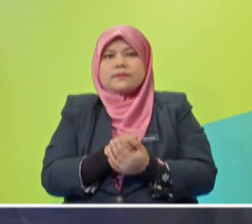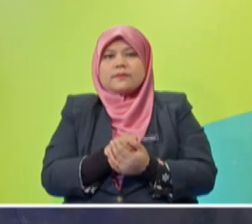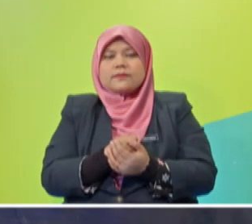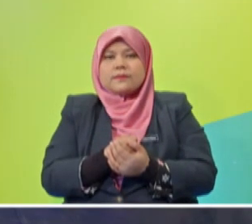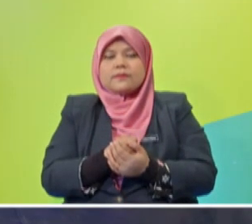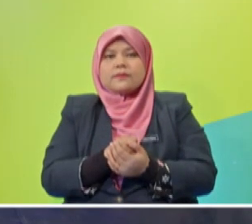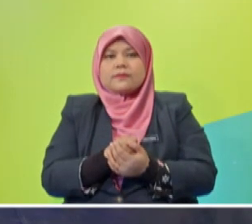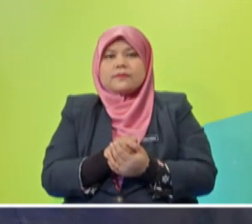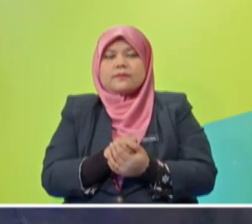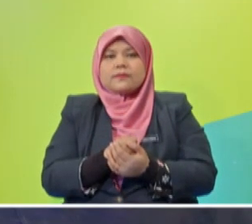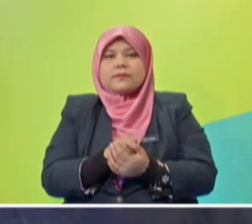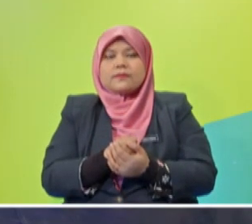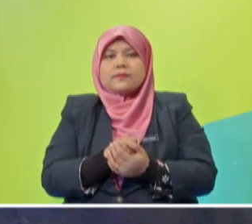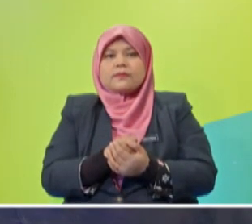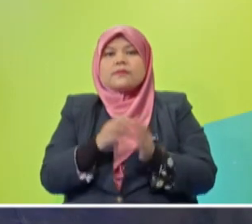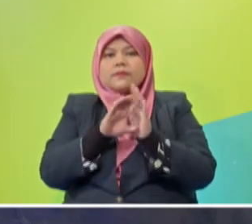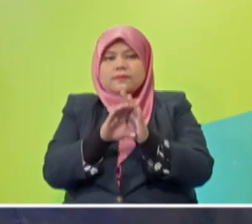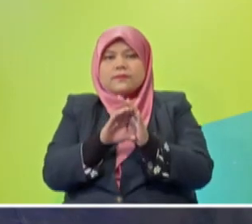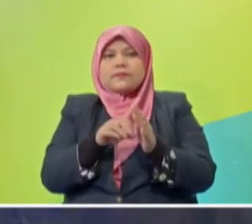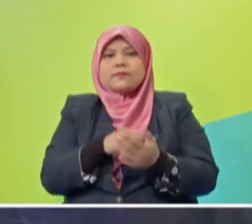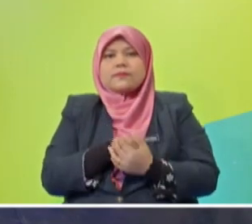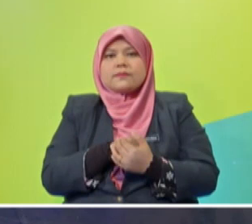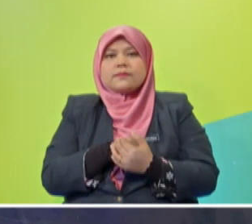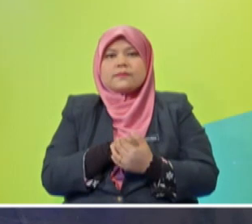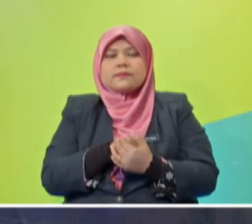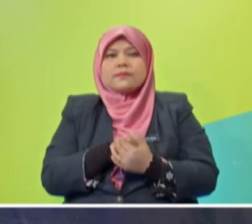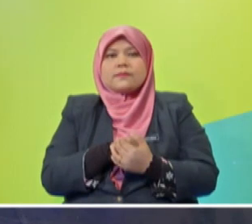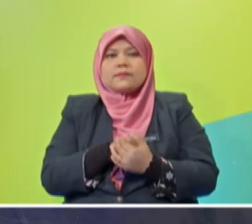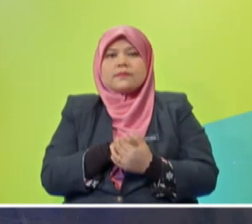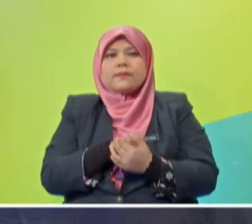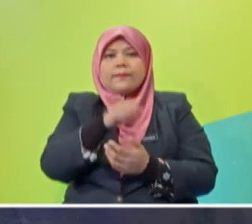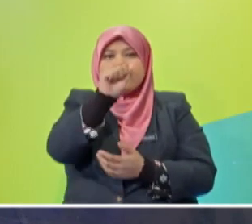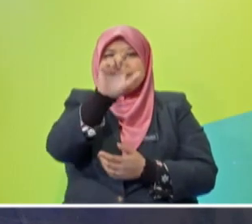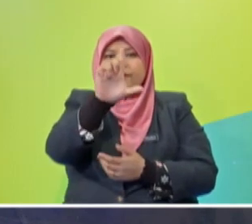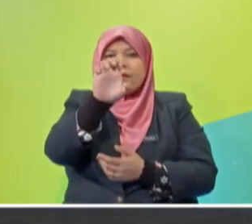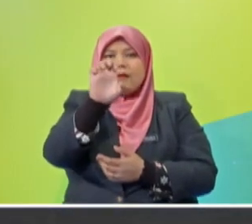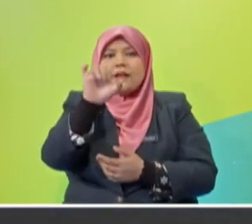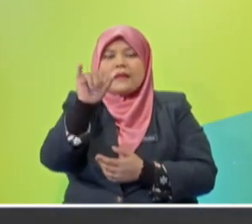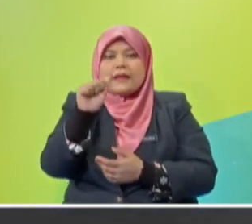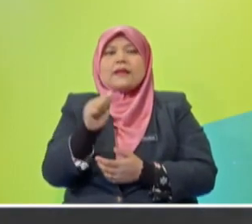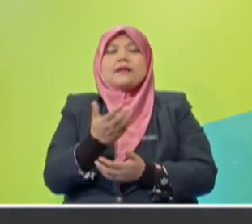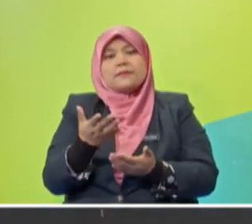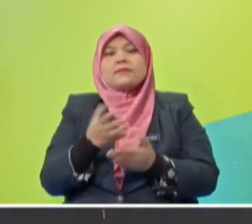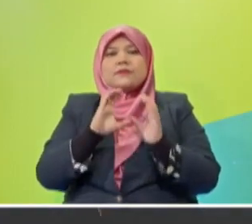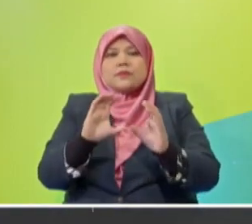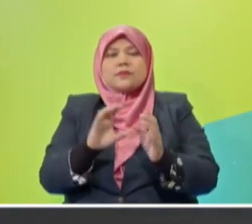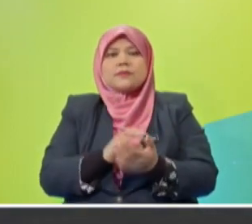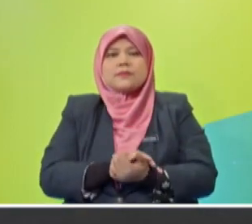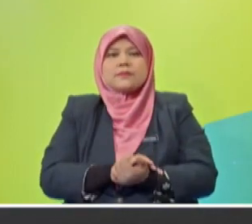kata kunci. Mungkin boleh bagi contoh sekali. Betul, siapa? Okey, Alia. Alia Fatrisha. Silakan